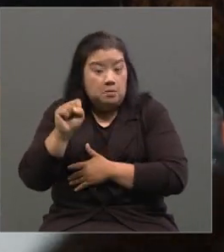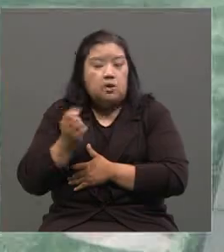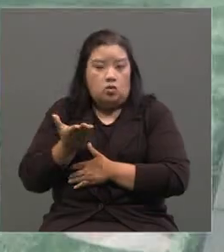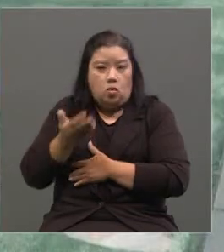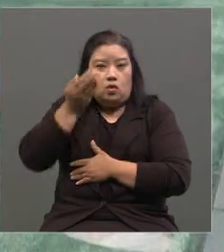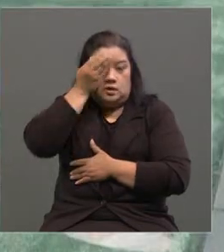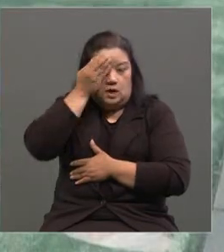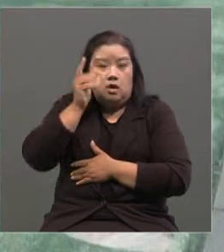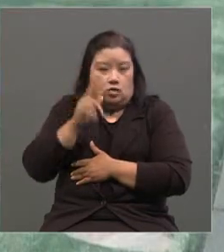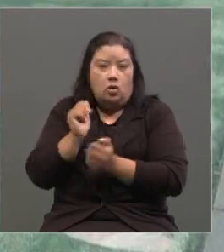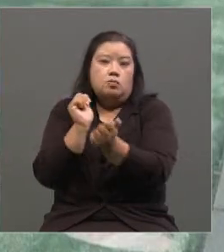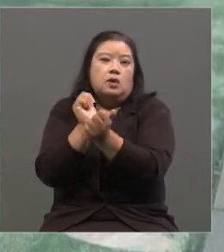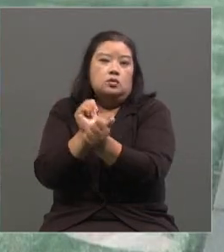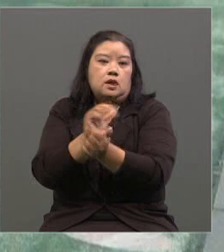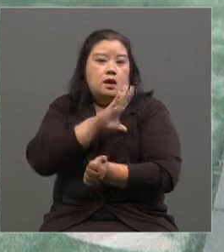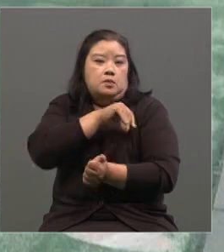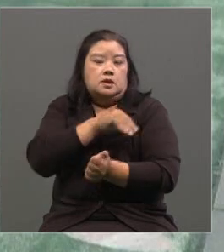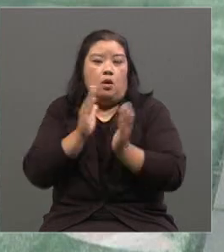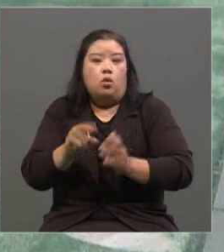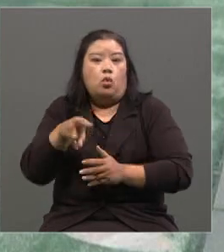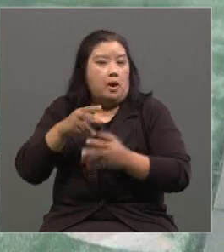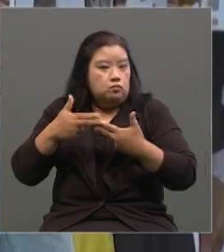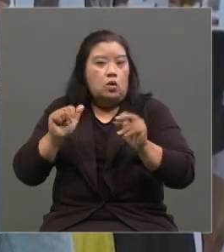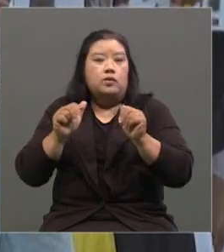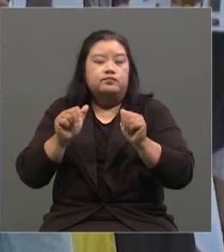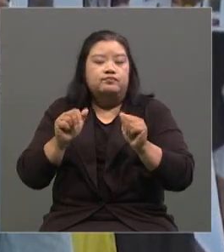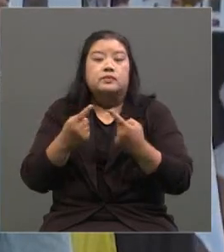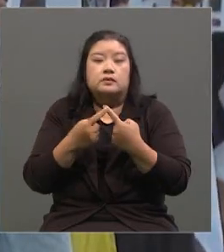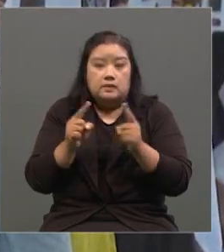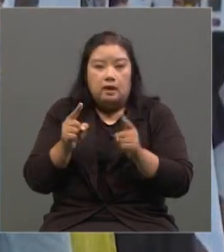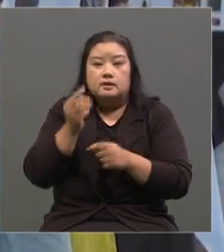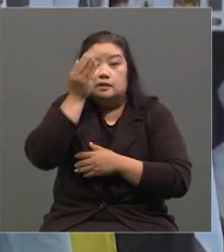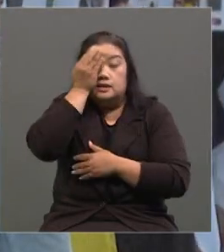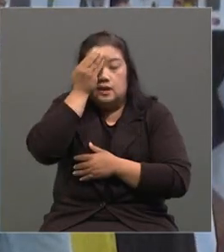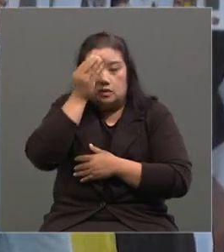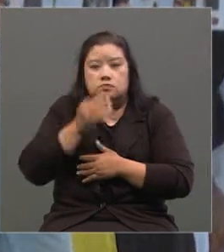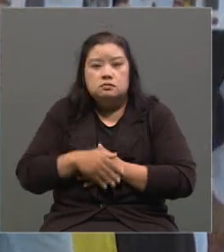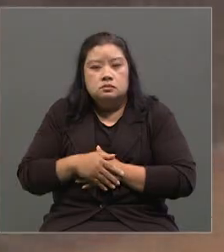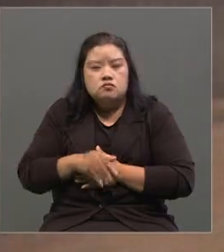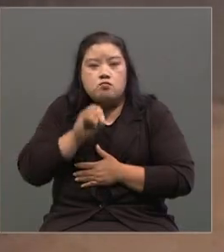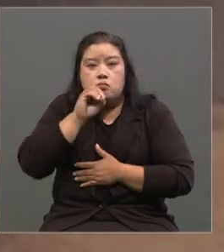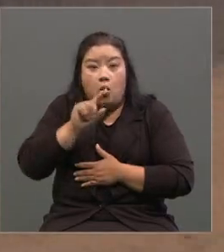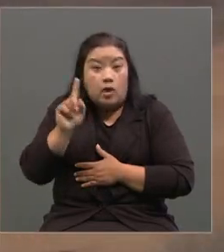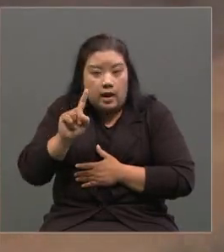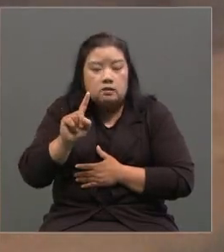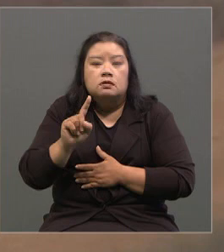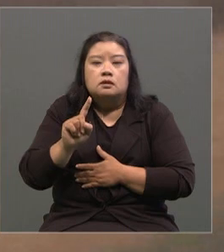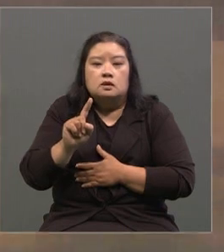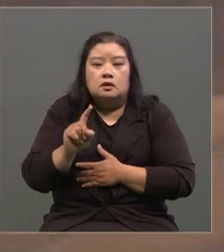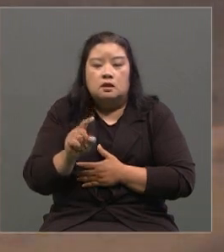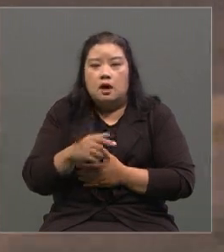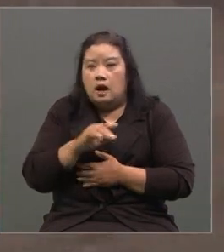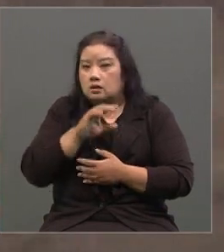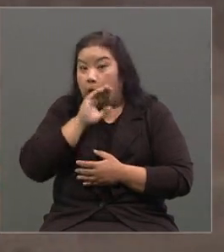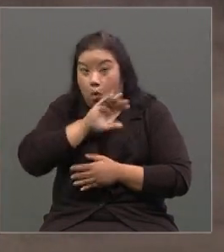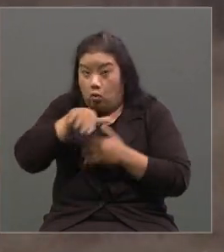อิสราเอลต้องปล่อยตัวนักโทษปาเลสไตน์ 6,000คนนะฮะทีนี้นะทางฟากฝั่งอิสราเอลเนี่ยอย่างที่เรารายงานคุณผู้ชมไปตั้งแต่เมื่อวานนี้ว่าเขา